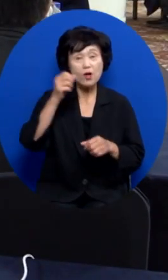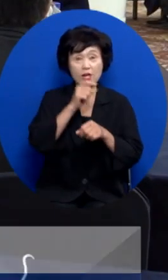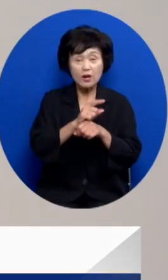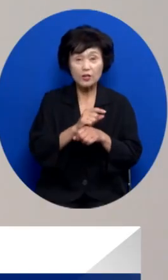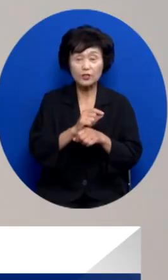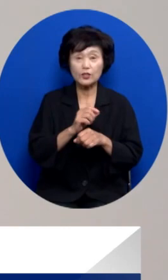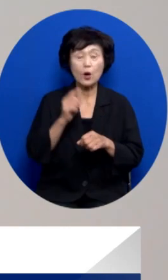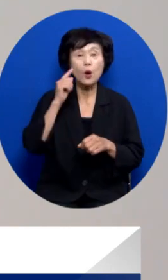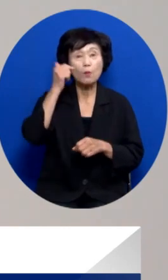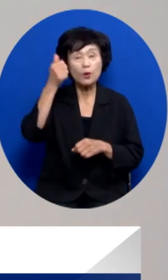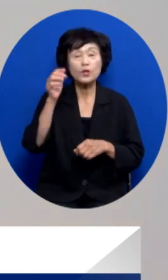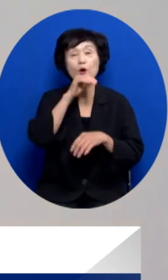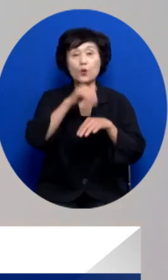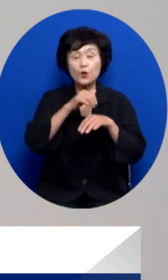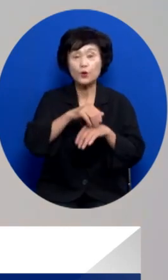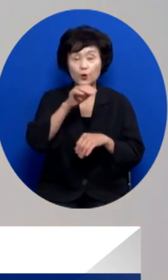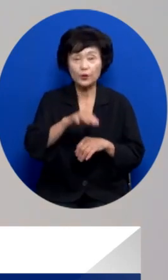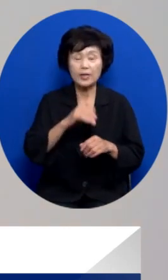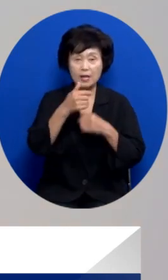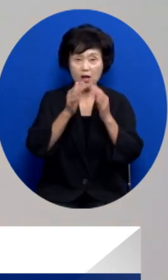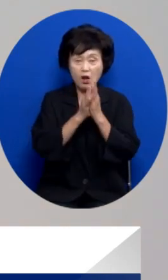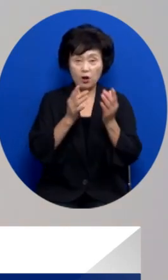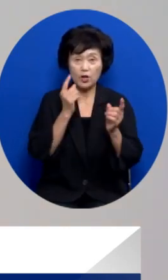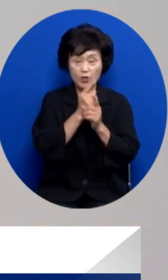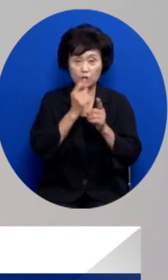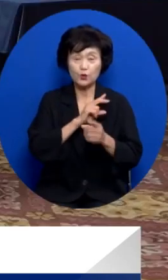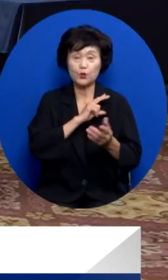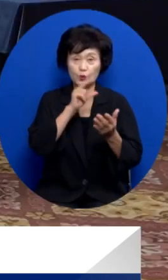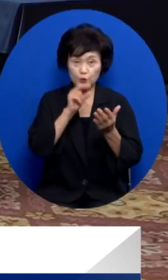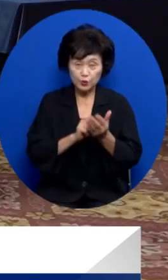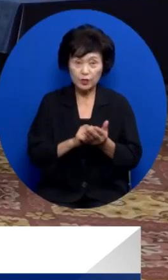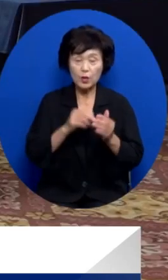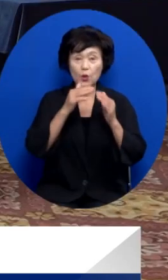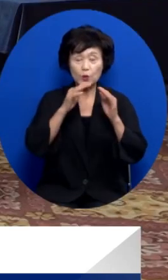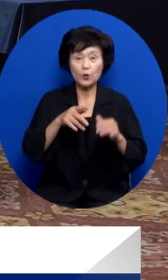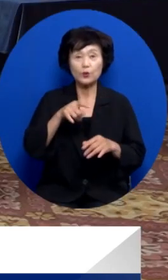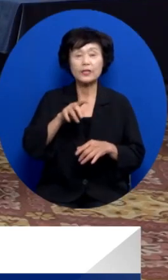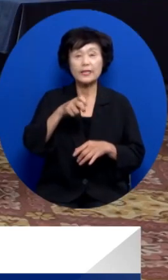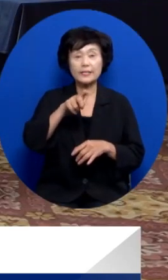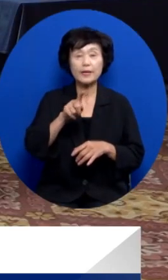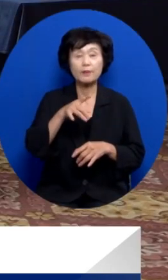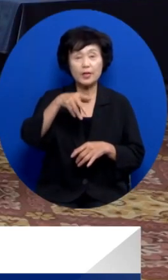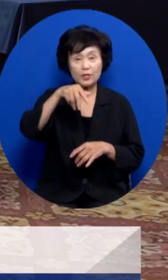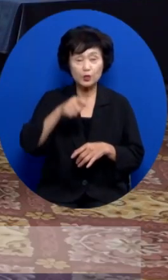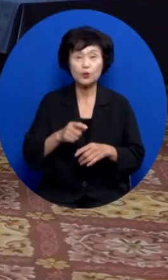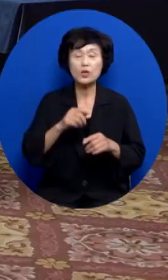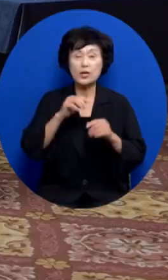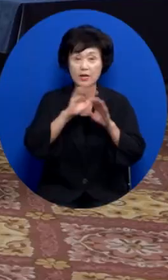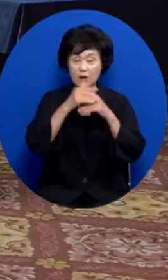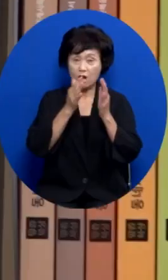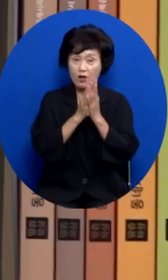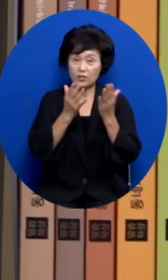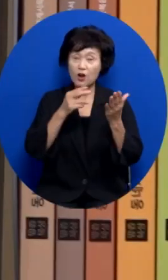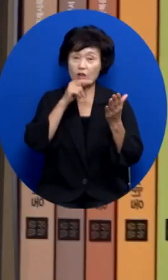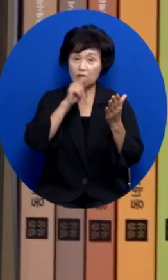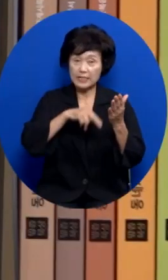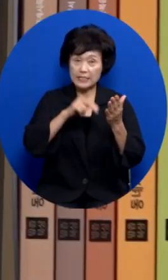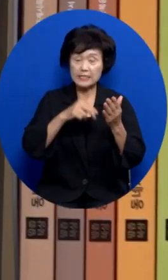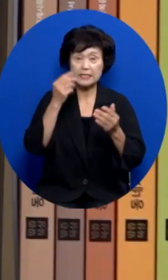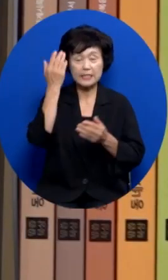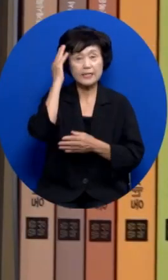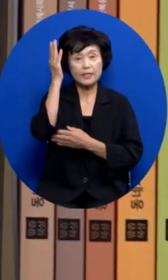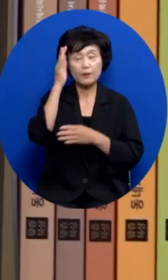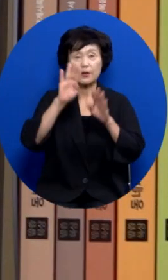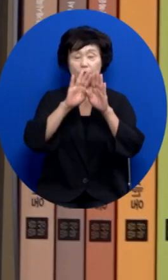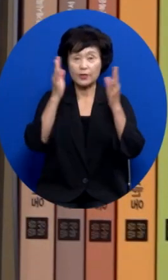한국영성목회훈련원이 성경과 치유를 주제로 지난 28일 동네 세매줄 성경 읽기 세미나를 개최했습니다. 지난해 5월